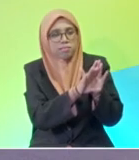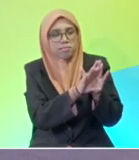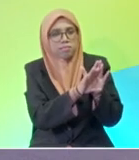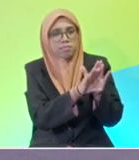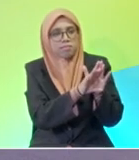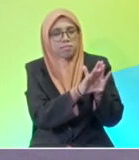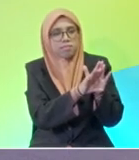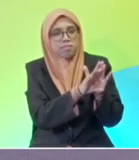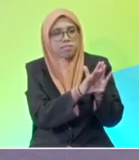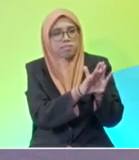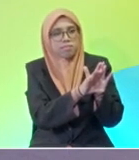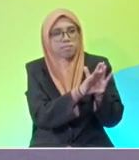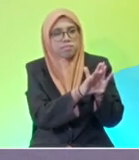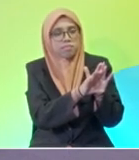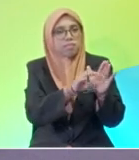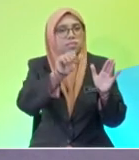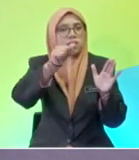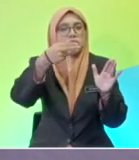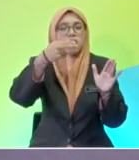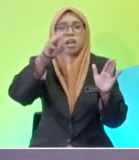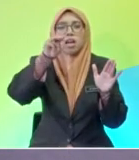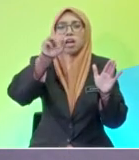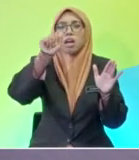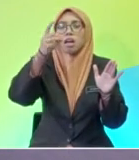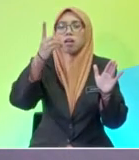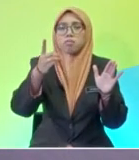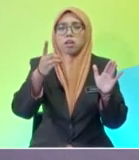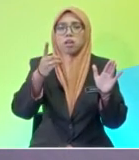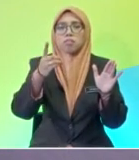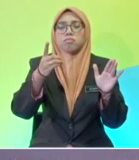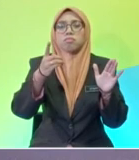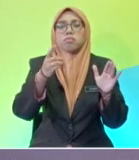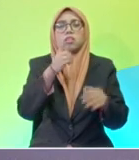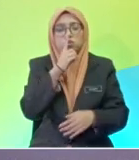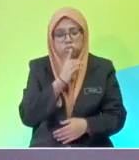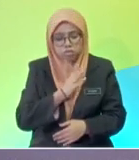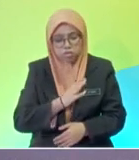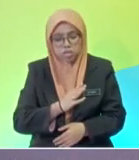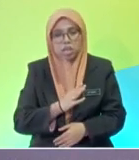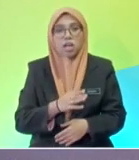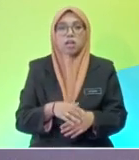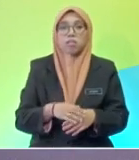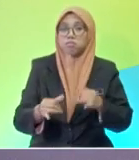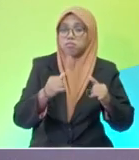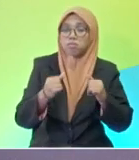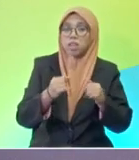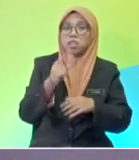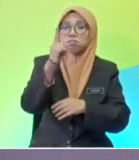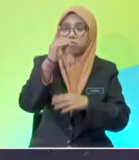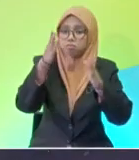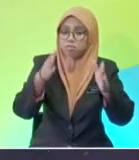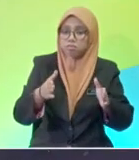Ahmad berasa sunyi bermain seluncuran di taman permainan gitu kalau kita nampak muridnya di